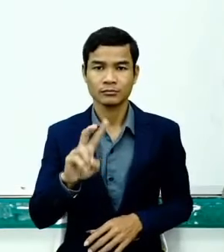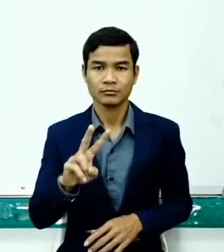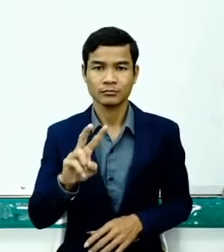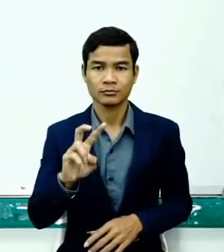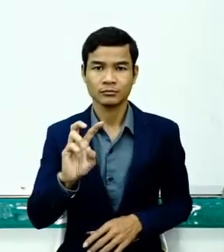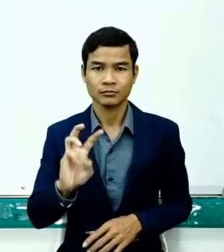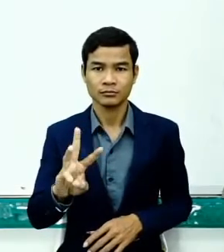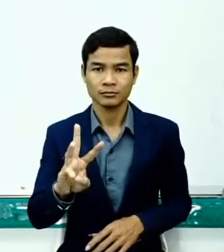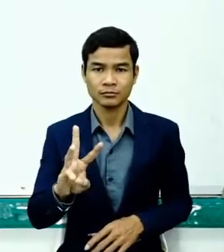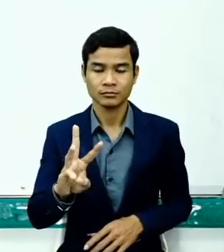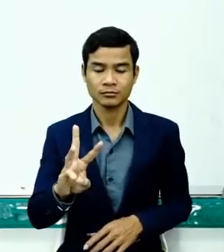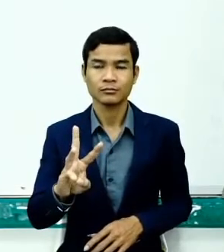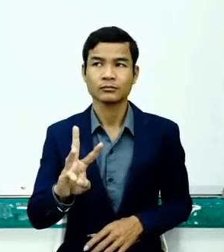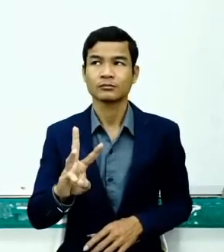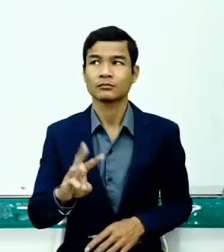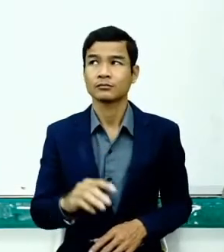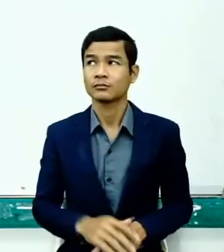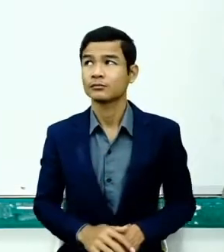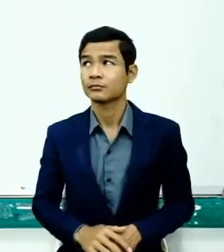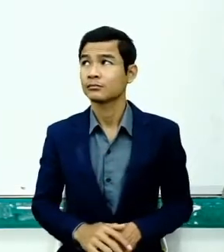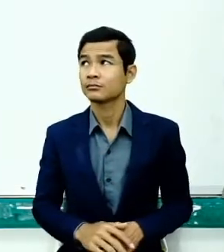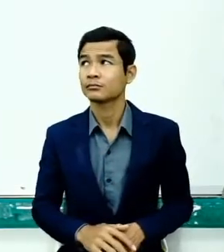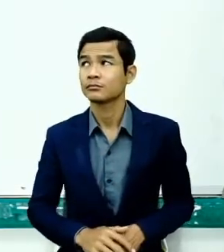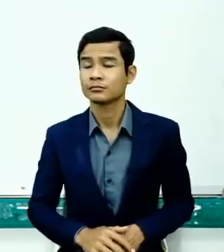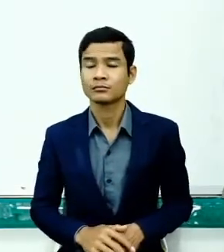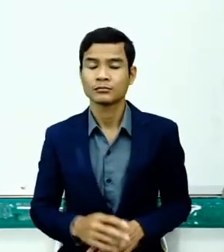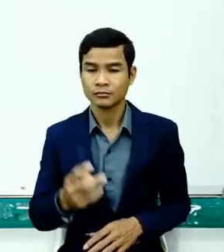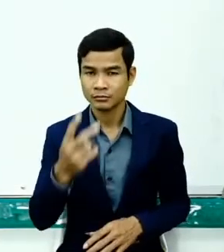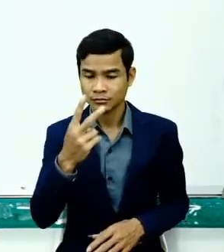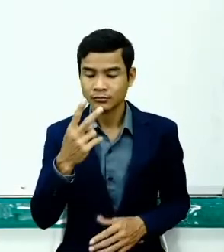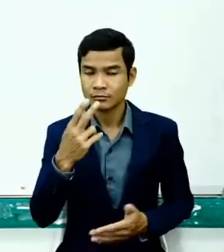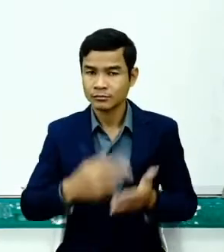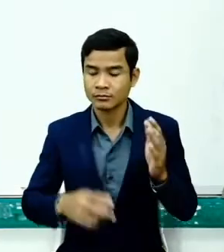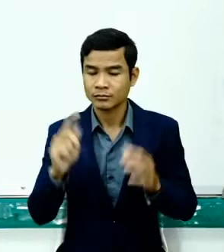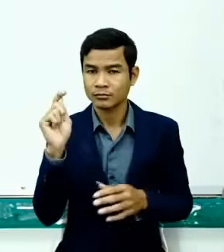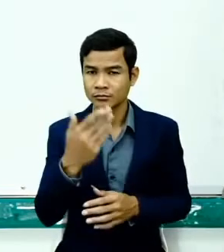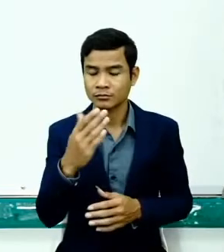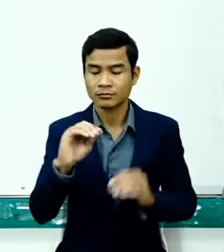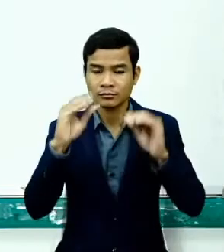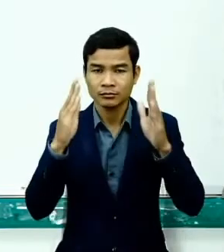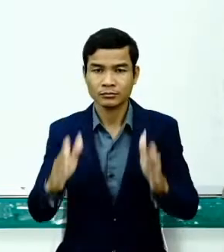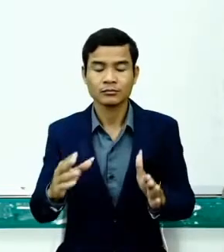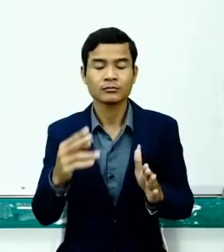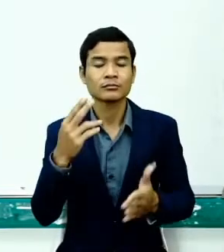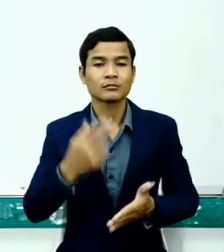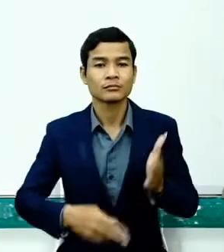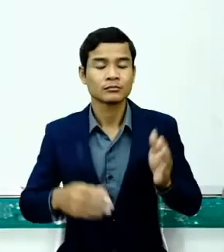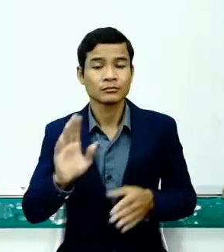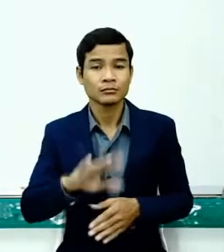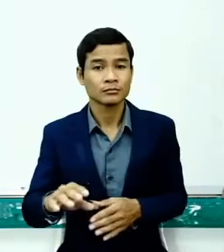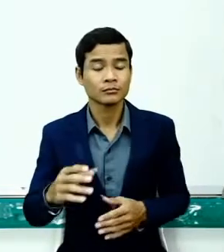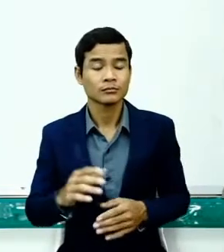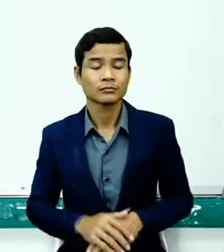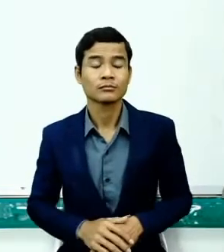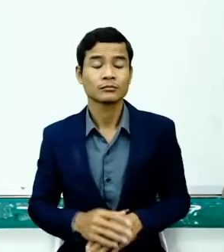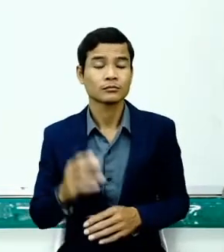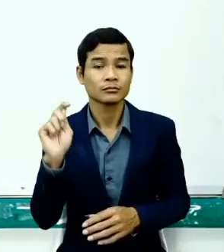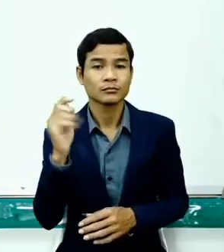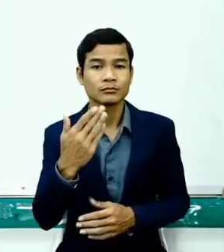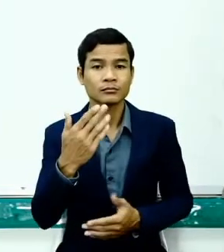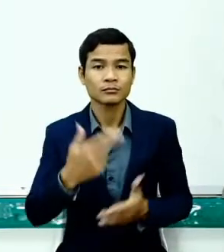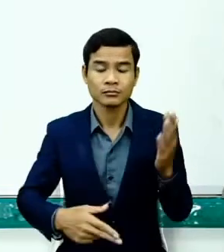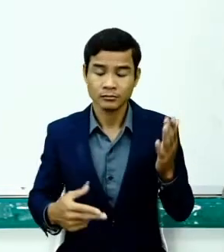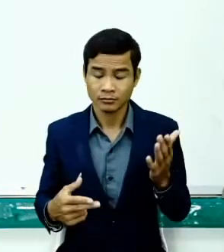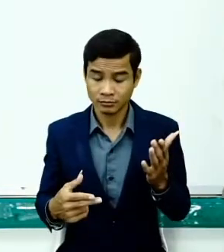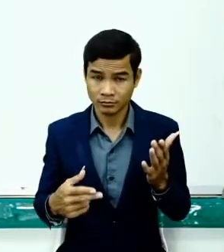1 2 3ចាកូនមើលរូបភាពដែលអ្នកគ្រូបានបង្ហាញកូននេះជារូបអ្វីដែរកូន